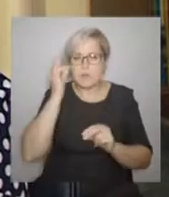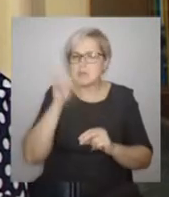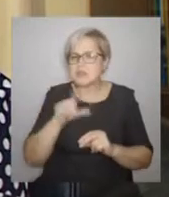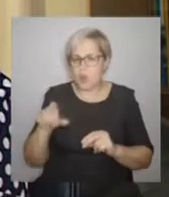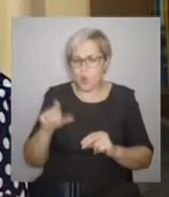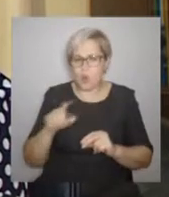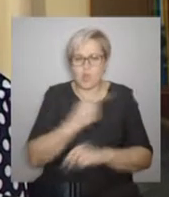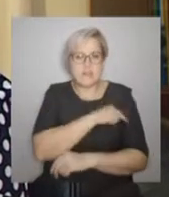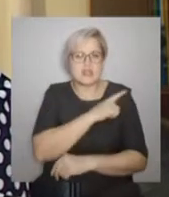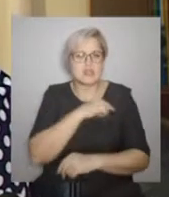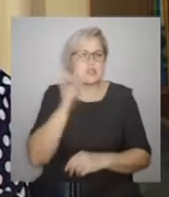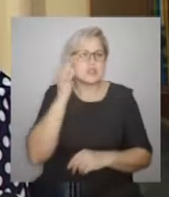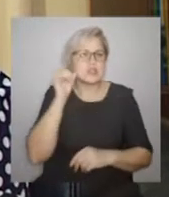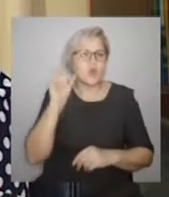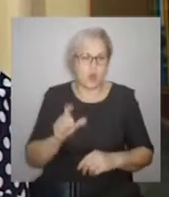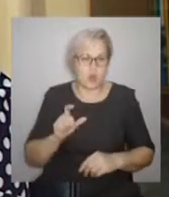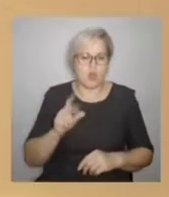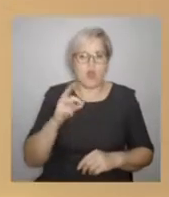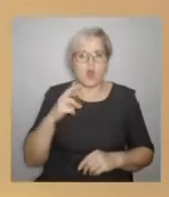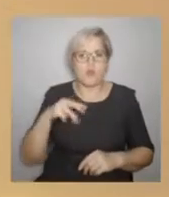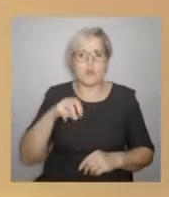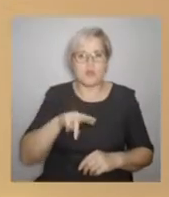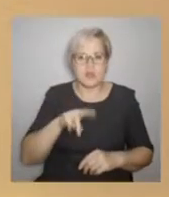группы в социальных сетях. Мы